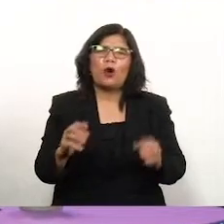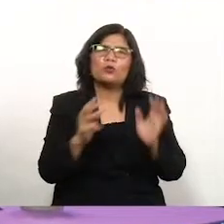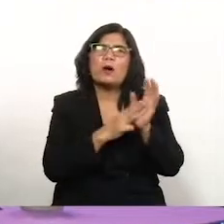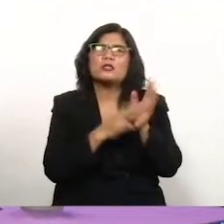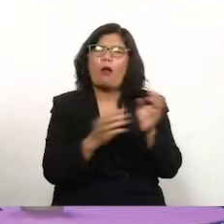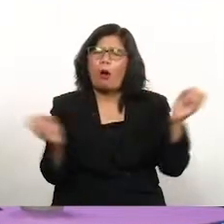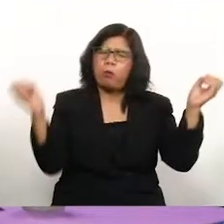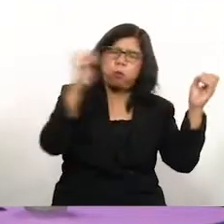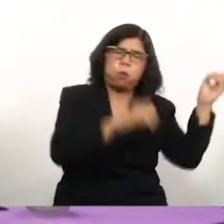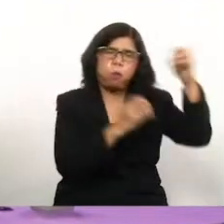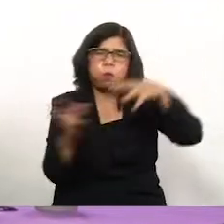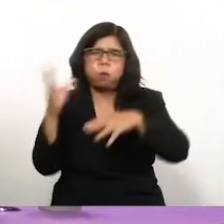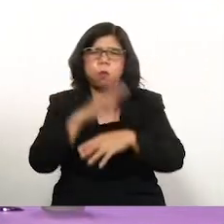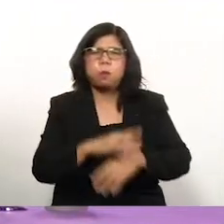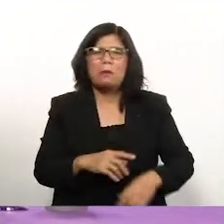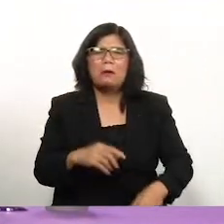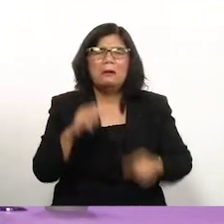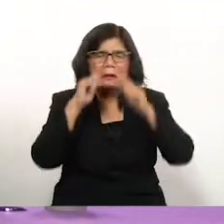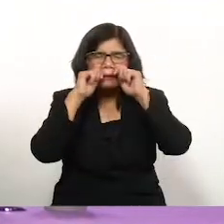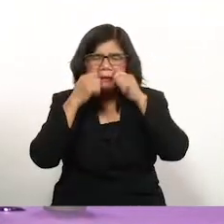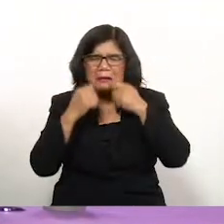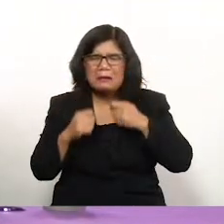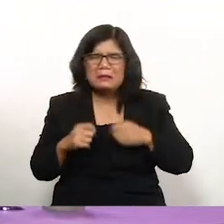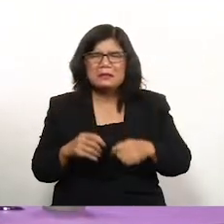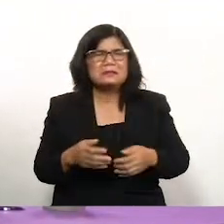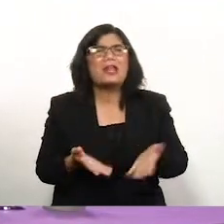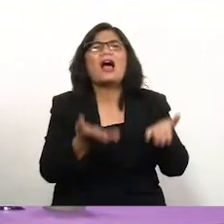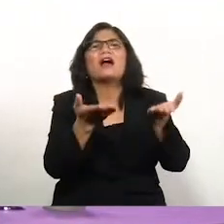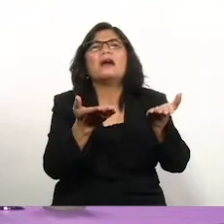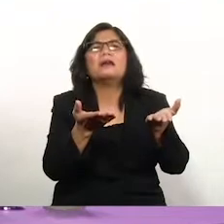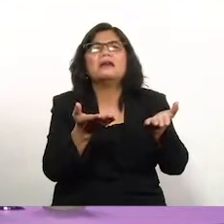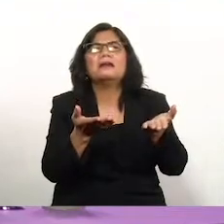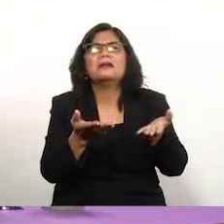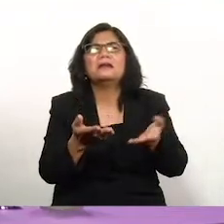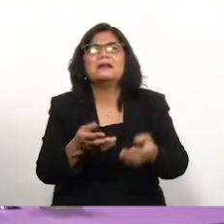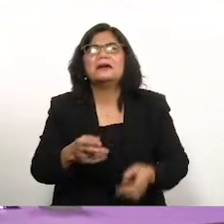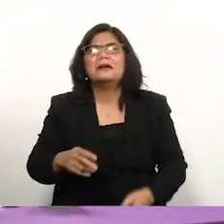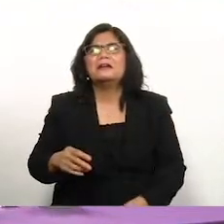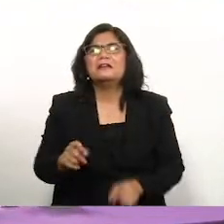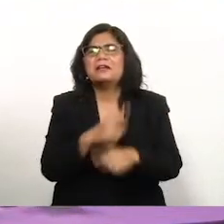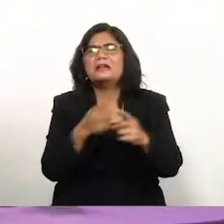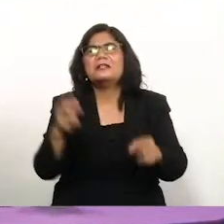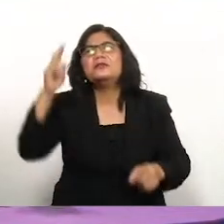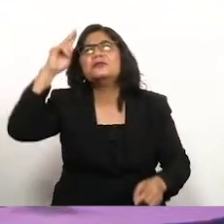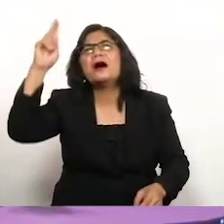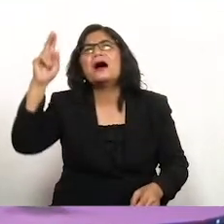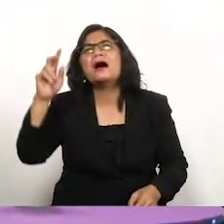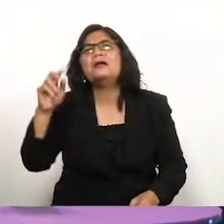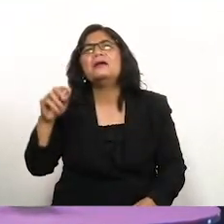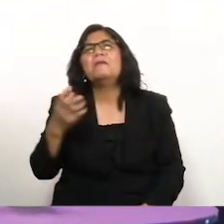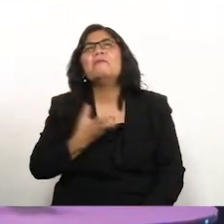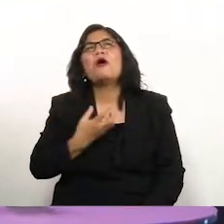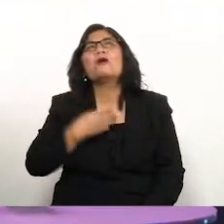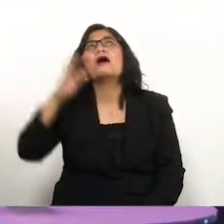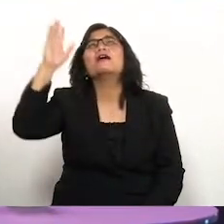Hahaha nggak jadi isu Tuhan masihkah mau kau